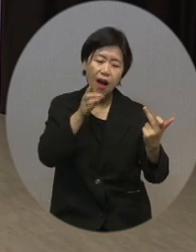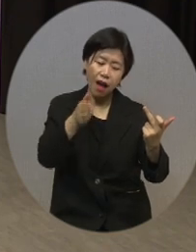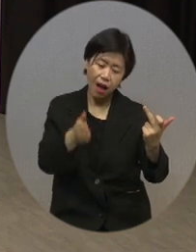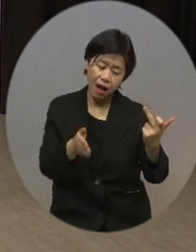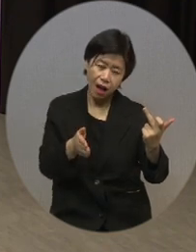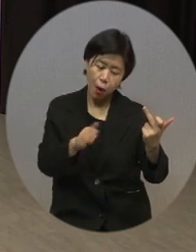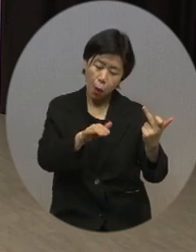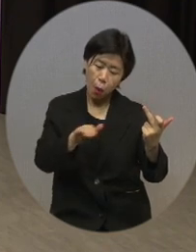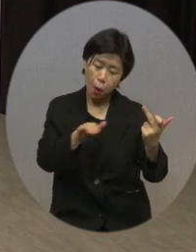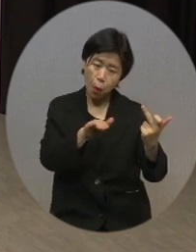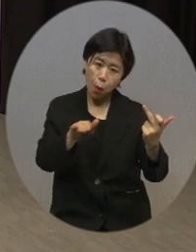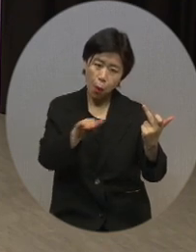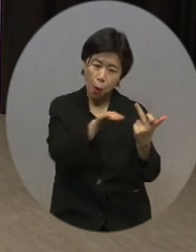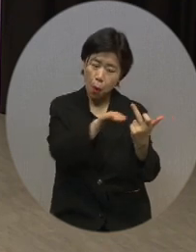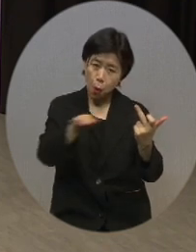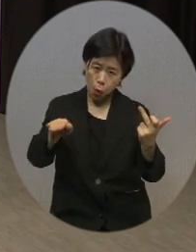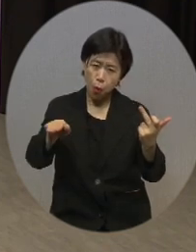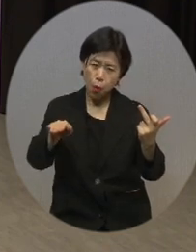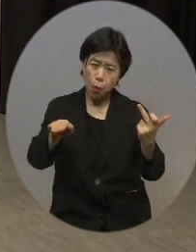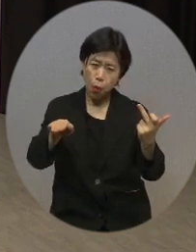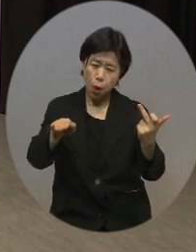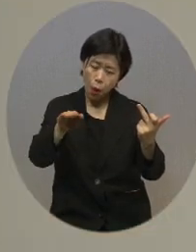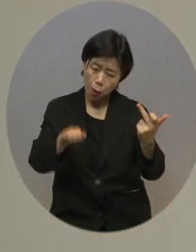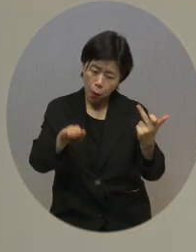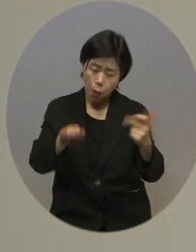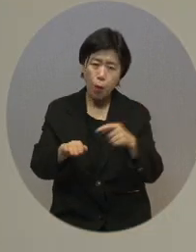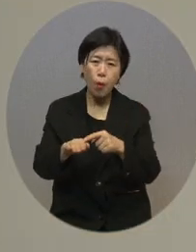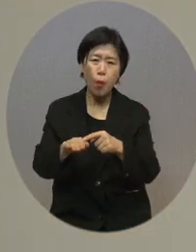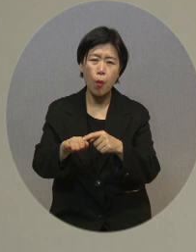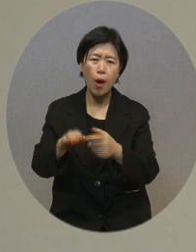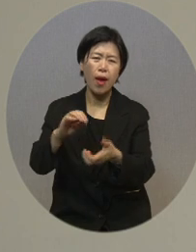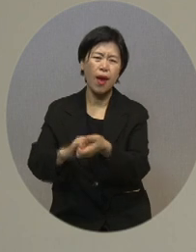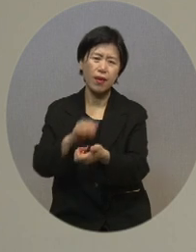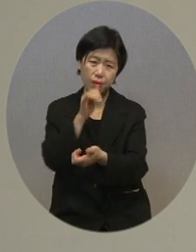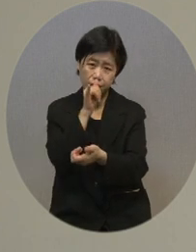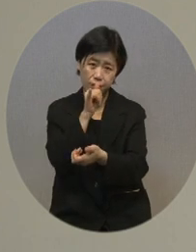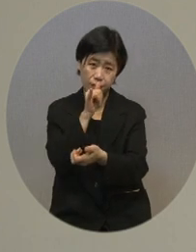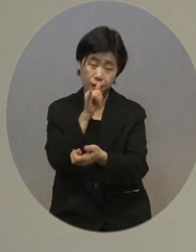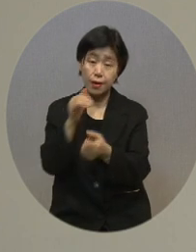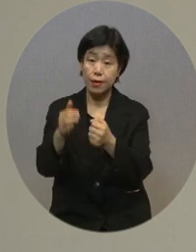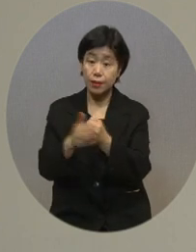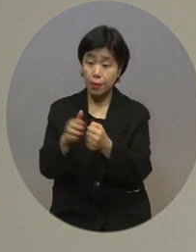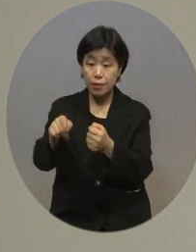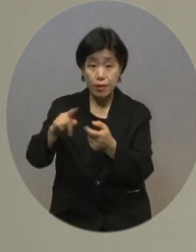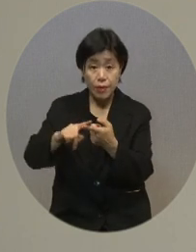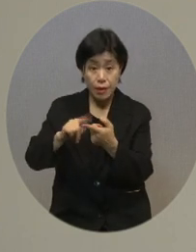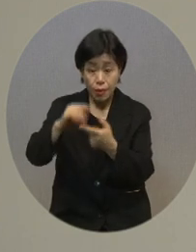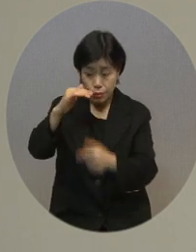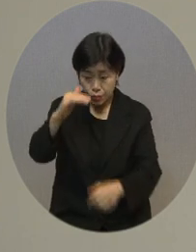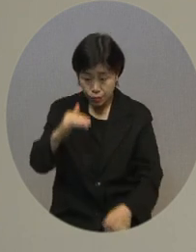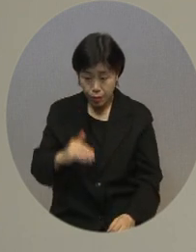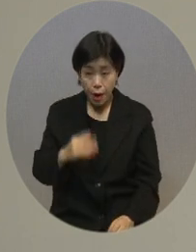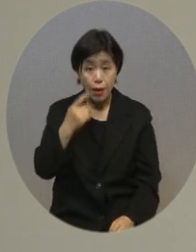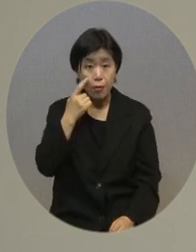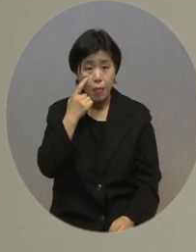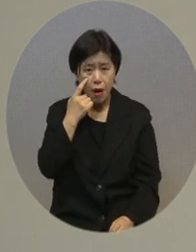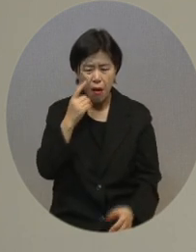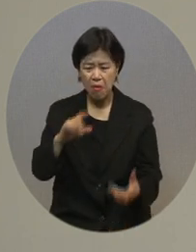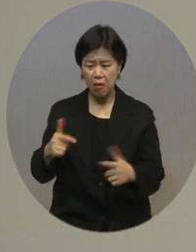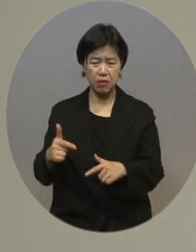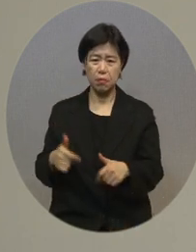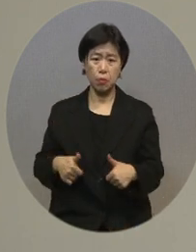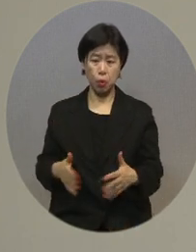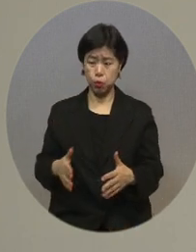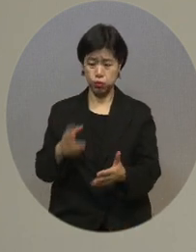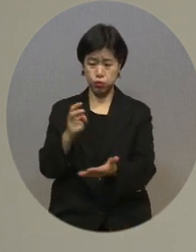여러 가지 그 규제를 많이 갖고 있습니다. 그래서 그 규제 내용들을 실질적으로 보니까 불필요한 규제도